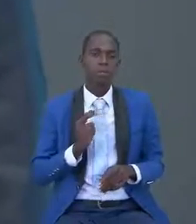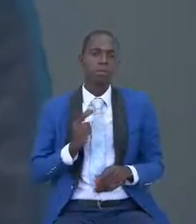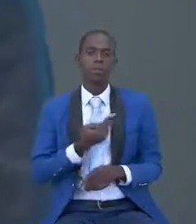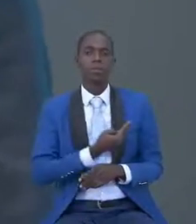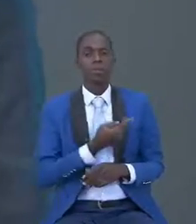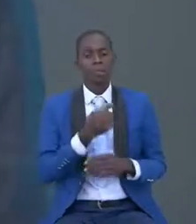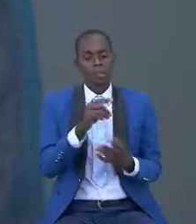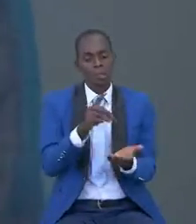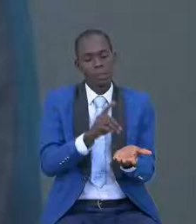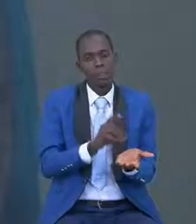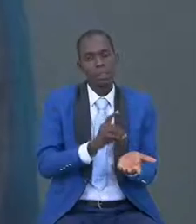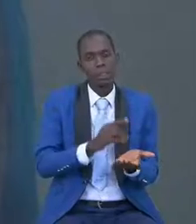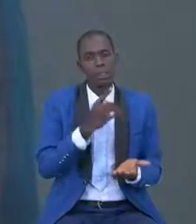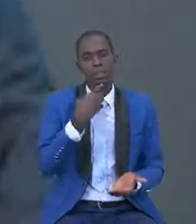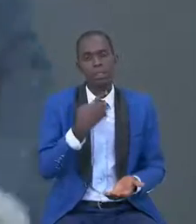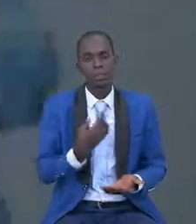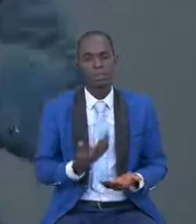Le docteur a dit.